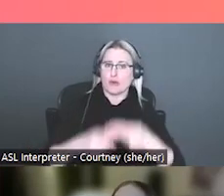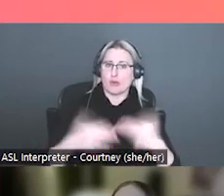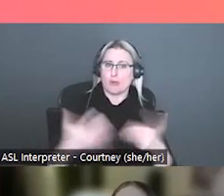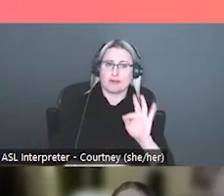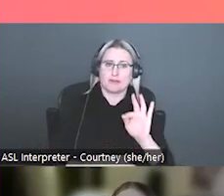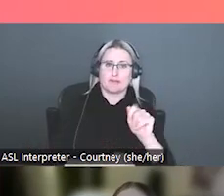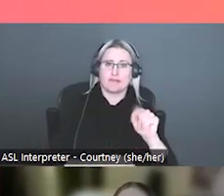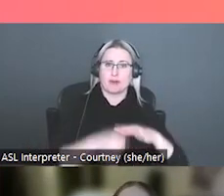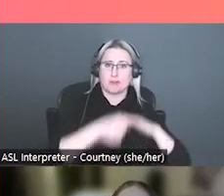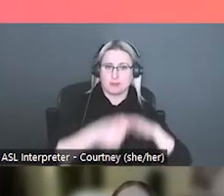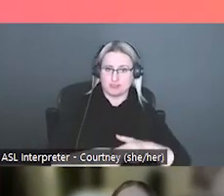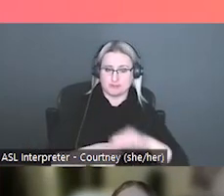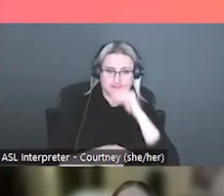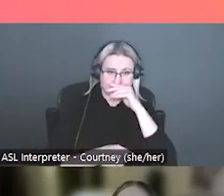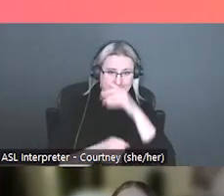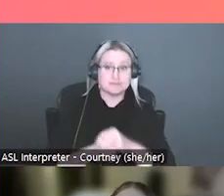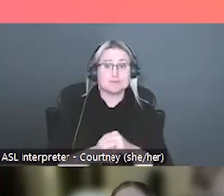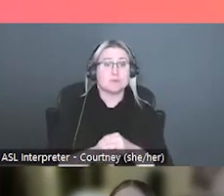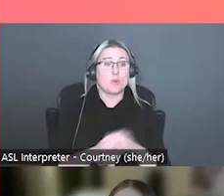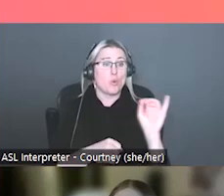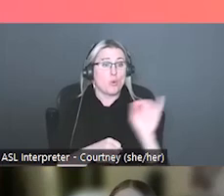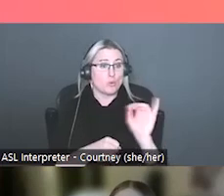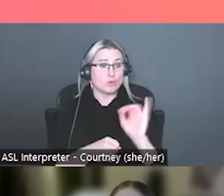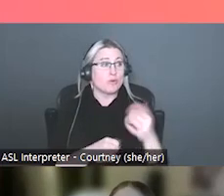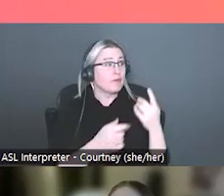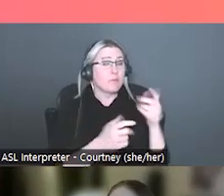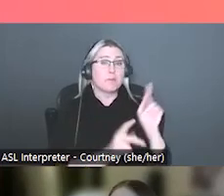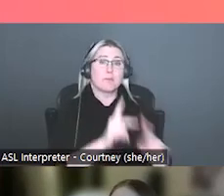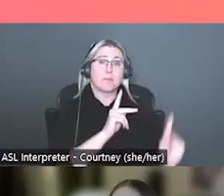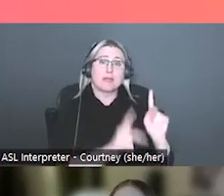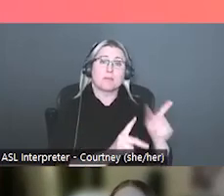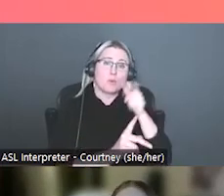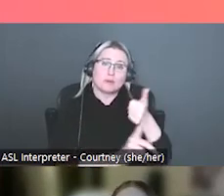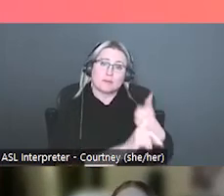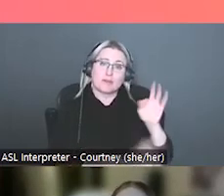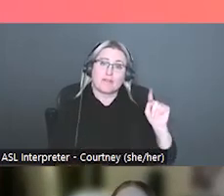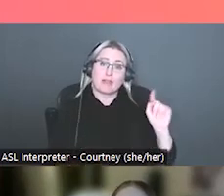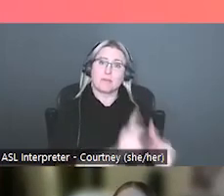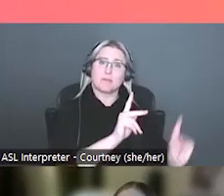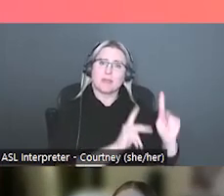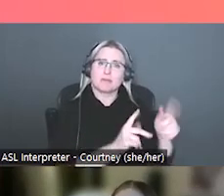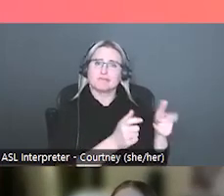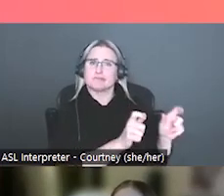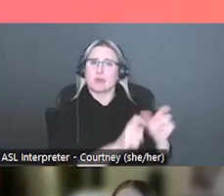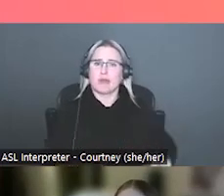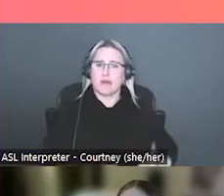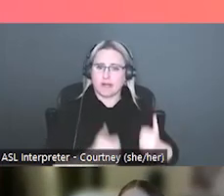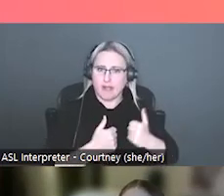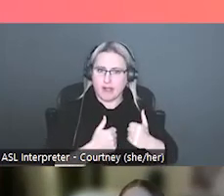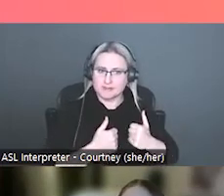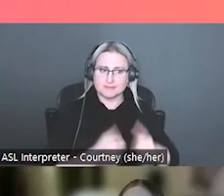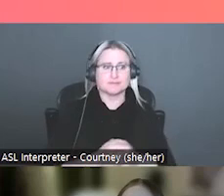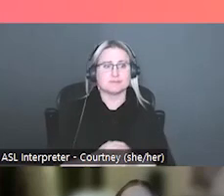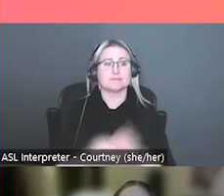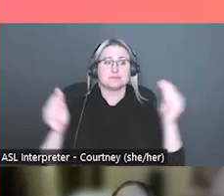nous appellerons l'oppression liée au poids, et la façon dont la discrimination fondée sur le poids limite la vie des personnes corpulentes. Nous